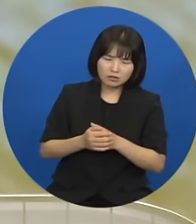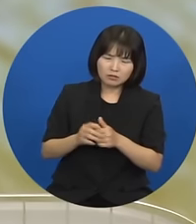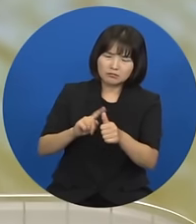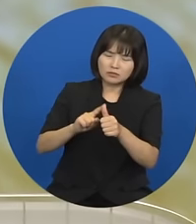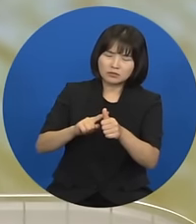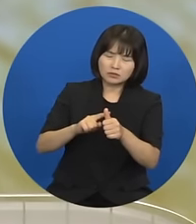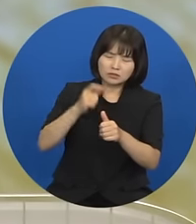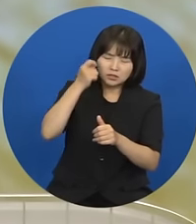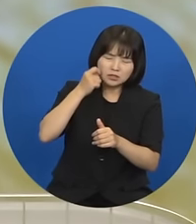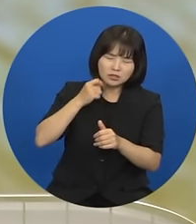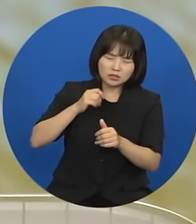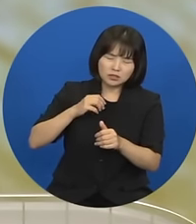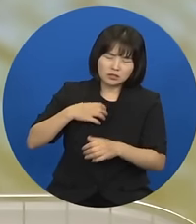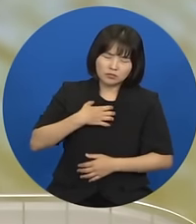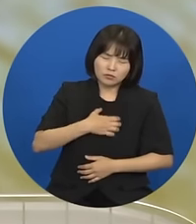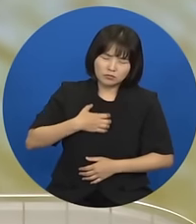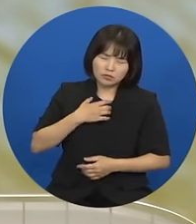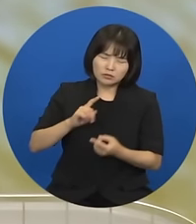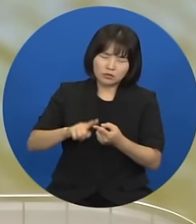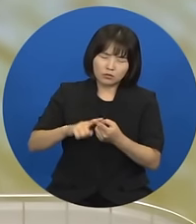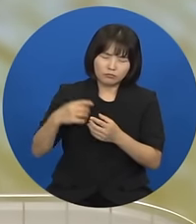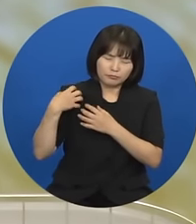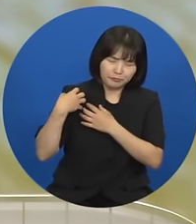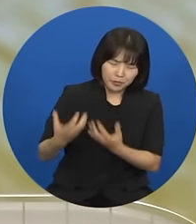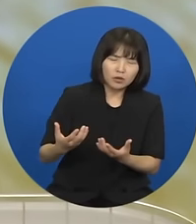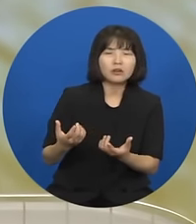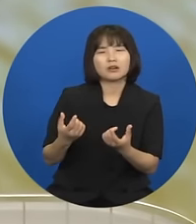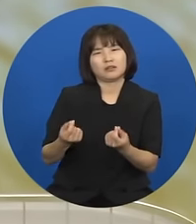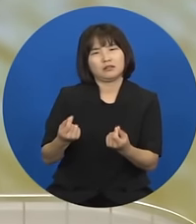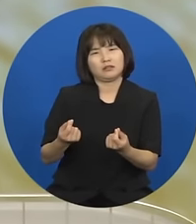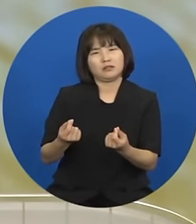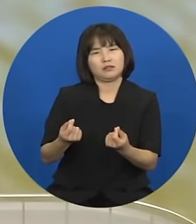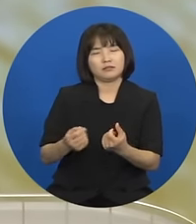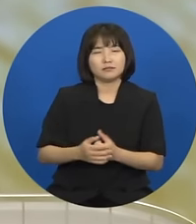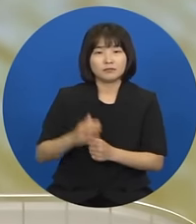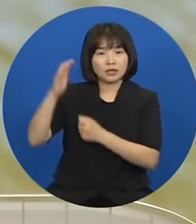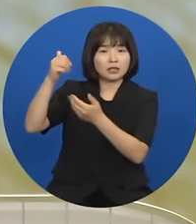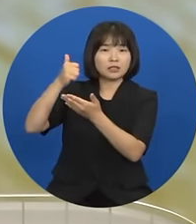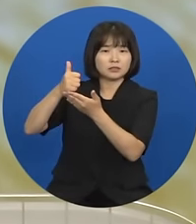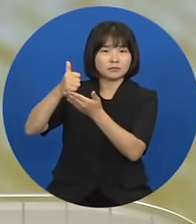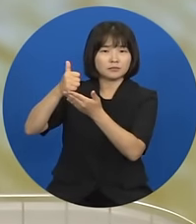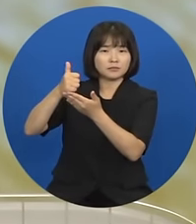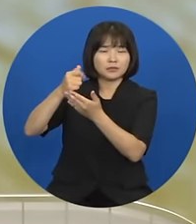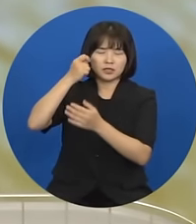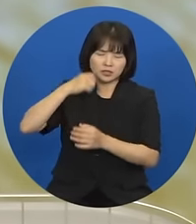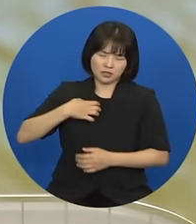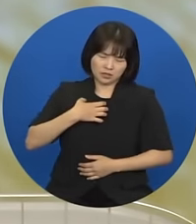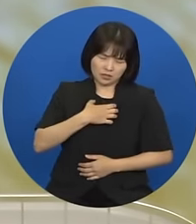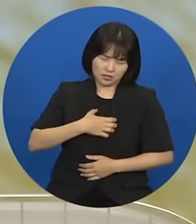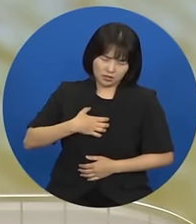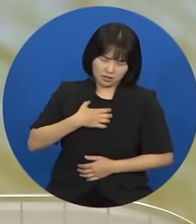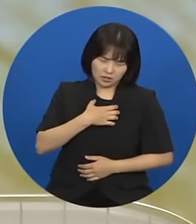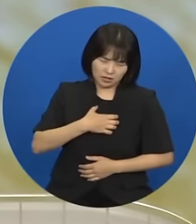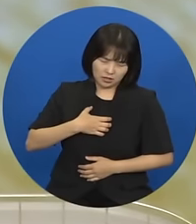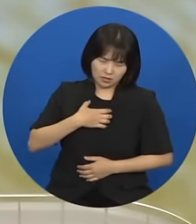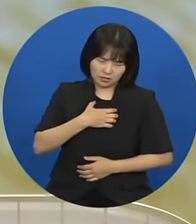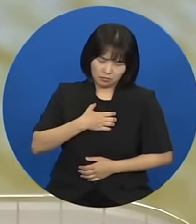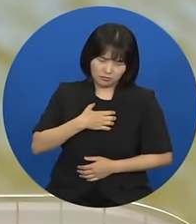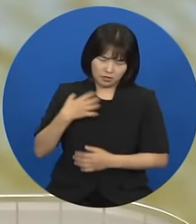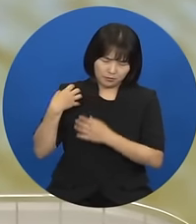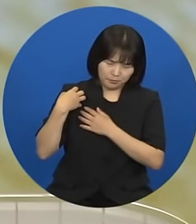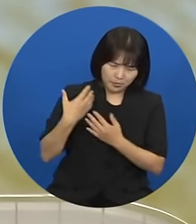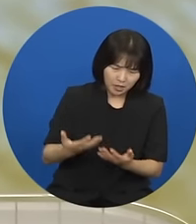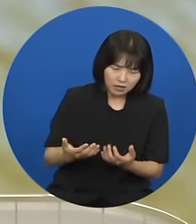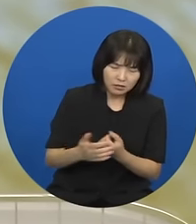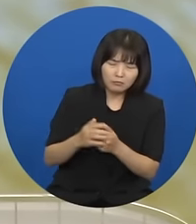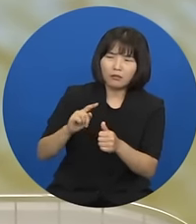내버려 두시는 것만 같습니다. 하나님은 슬픔 가운데 그를 버려두셨기에 버림받은